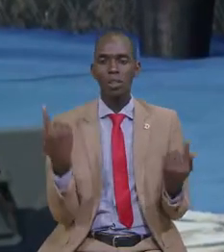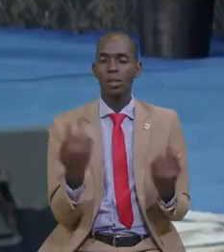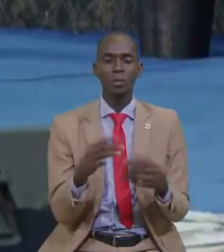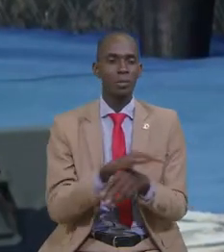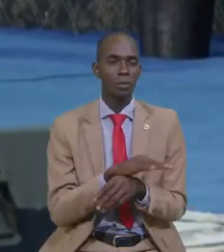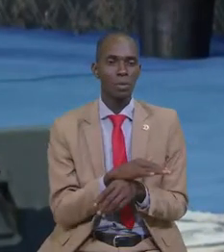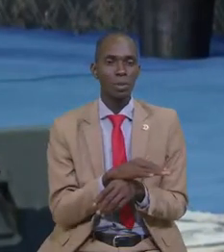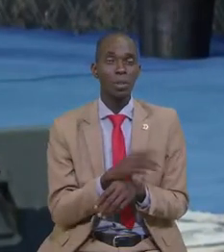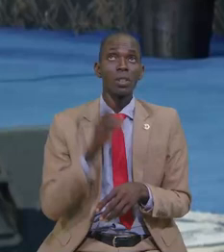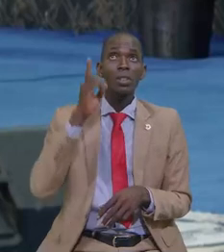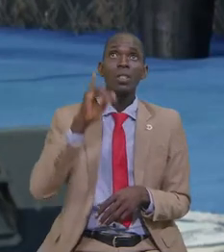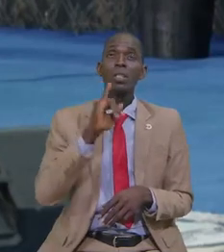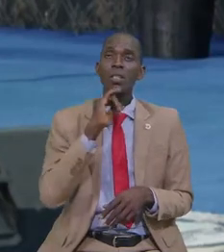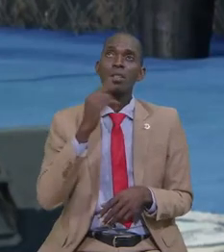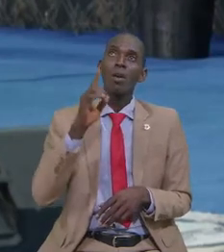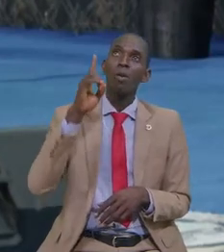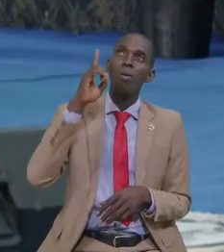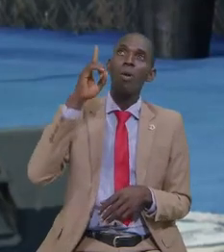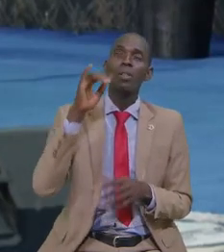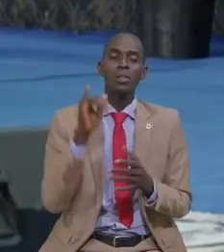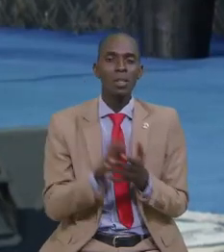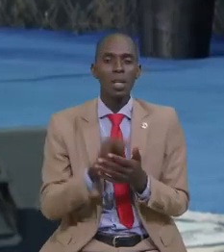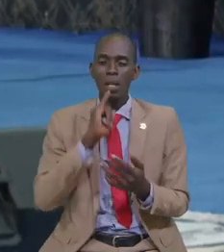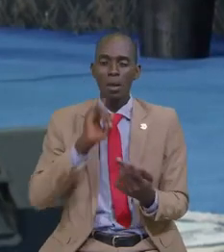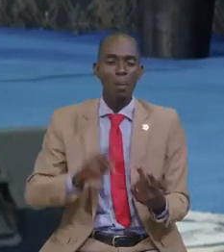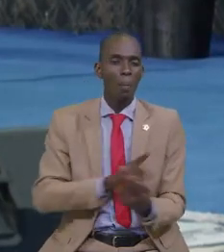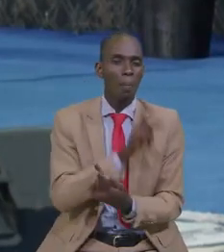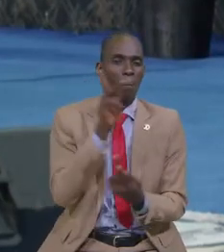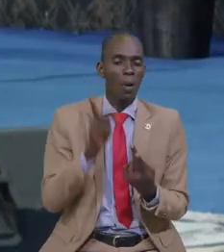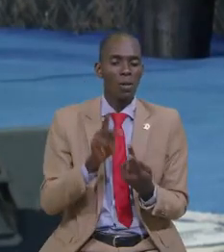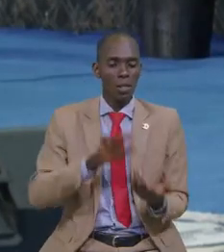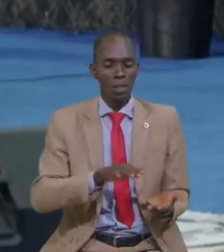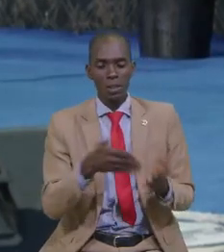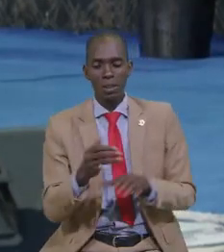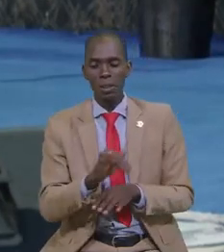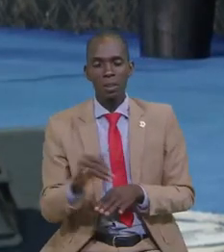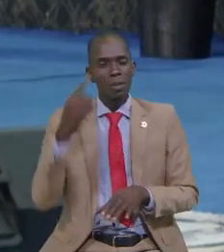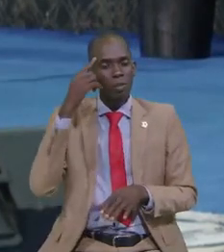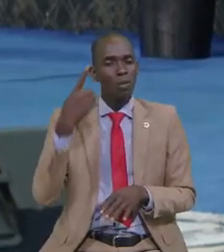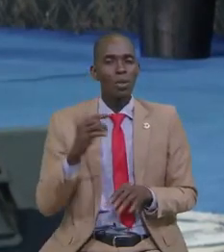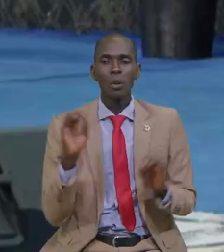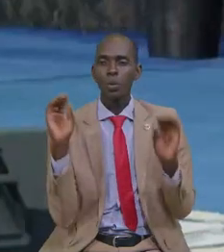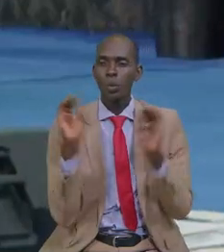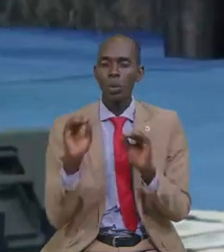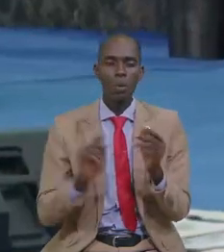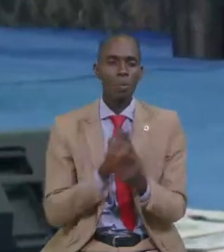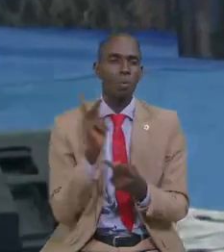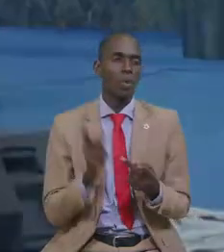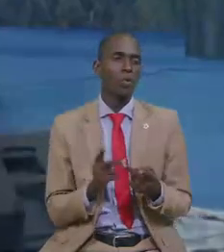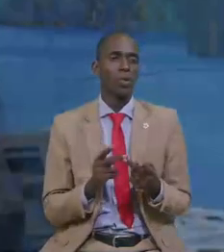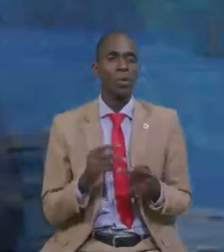l'injuste. C'est l'impeccable, l'innocent qui meurt pour le pécheur. C'est celui-là qui